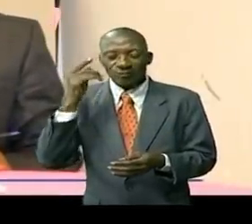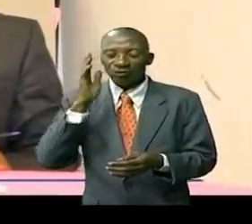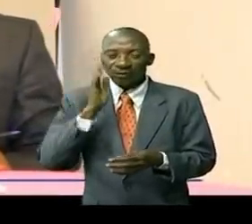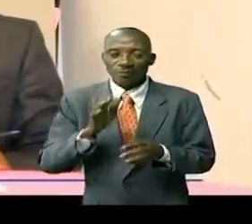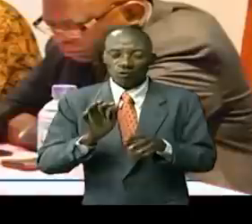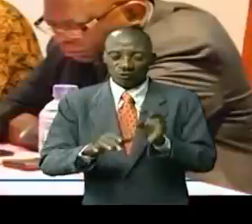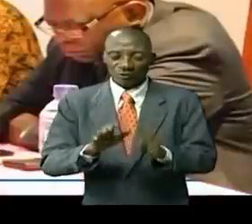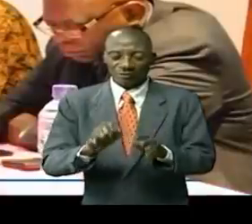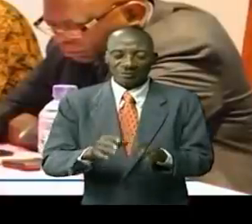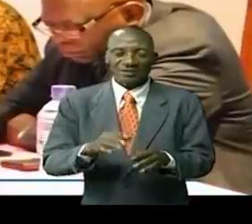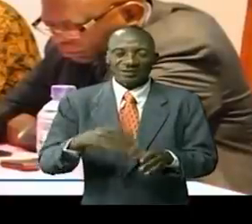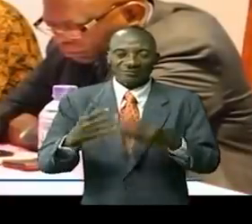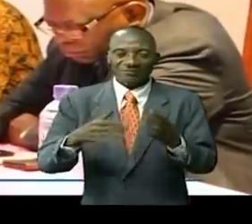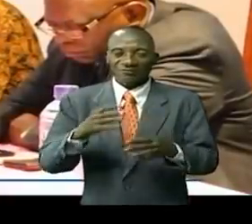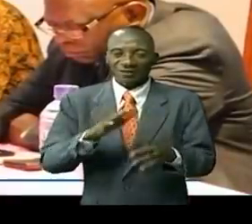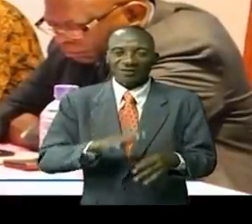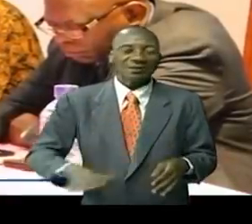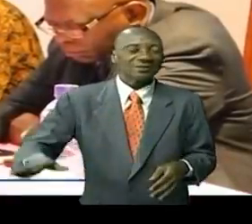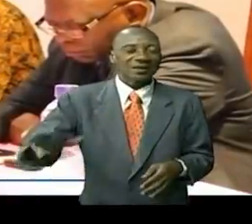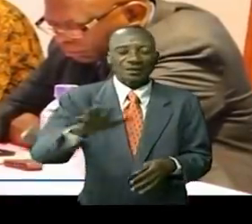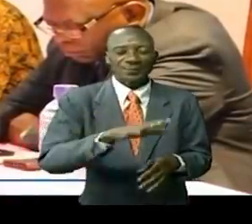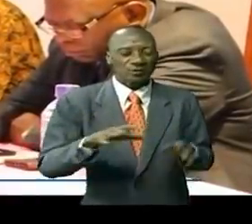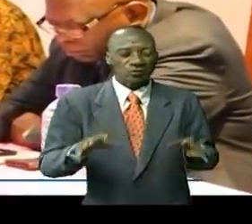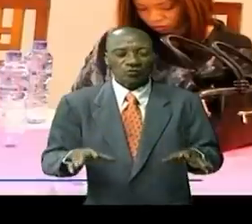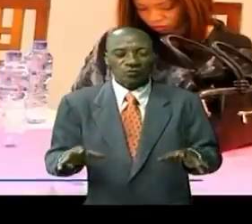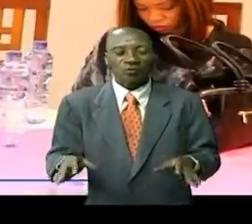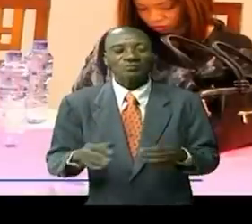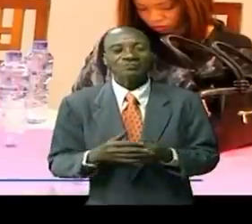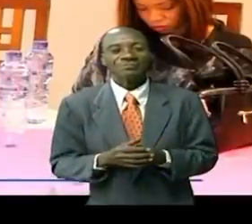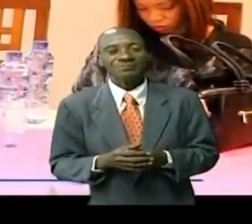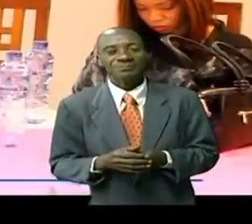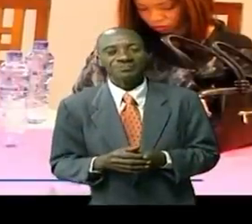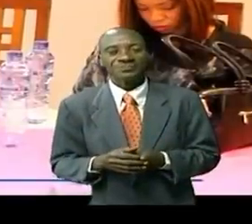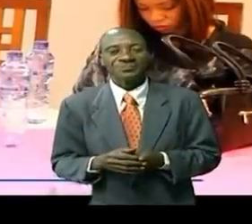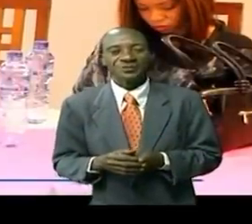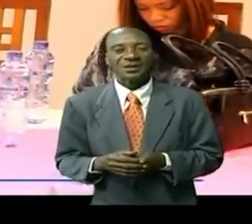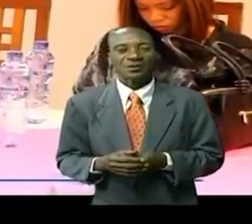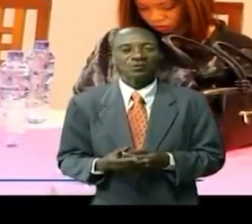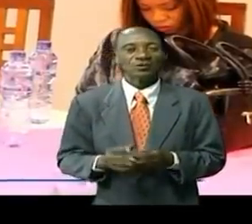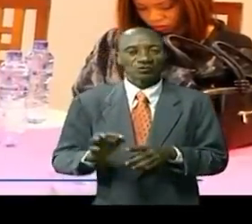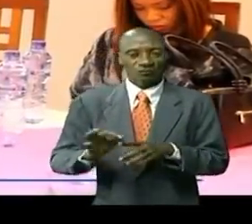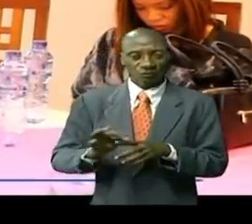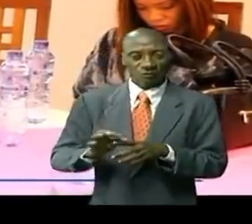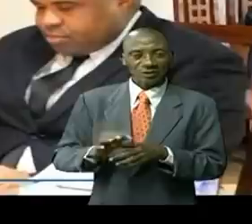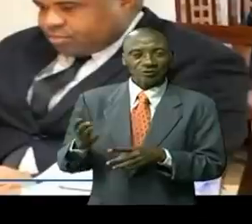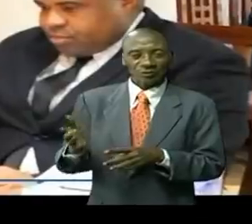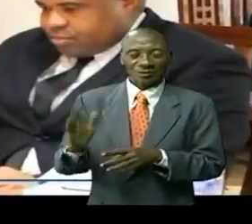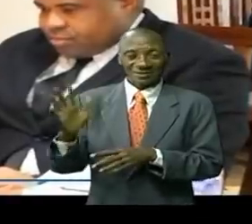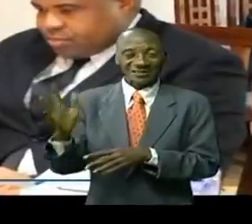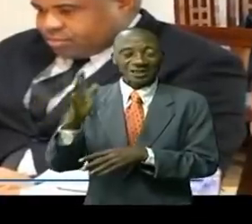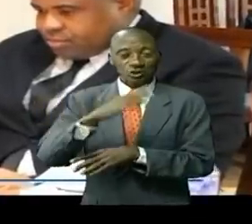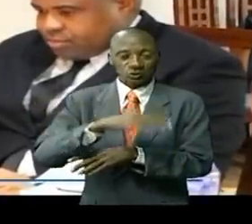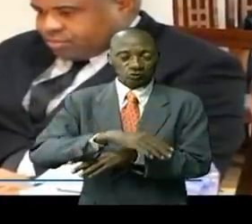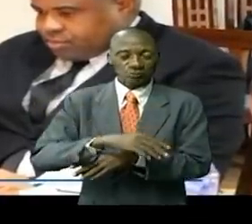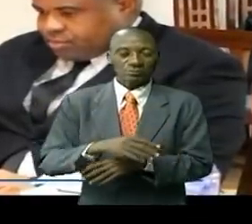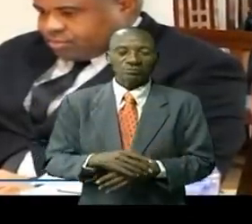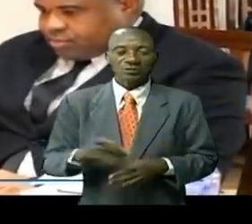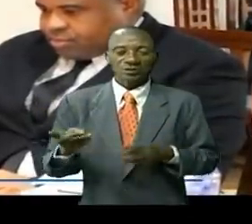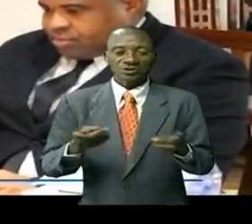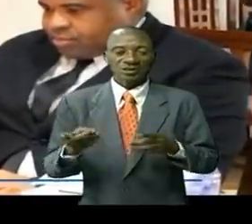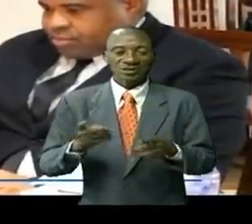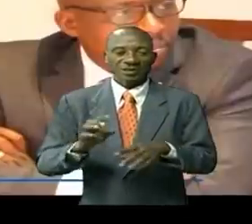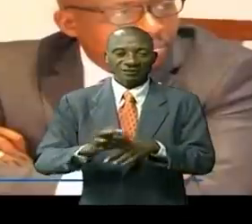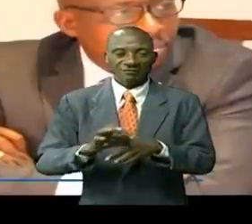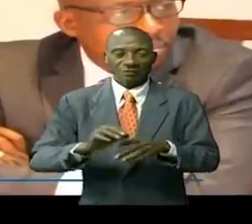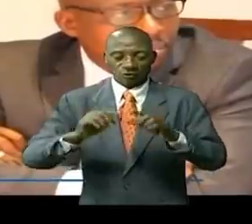les pays partis au traité de Port-Louis. Sur quoi porte cette formation étalée sur 5 jours, le directeur de formation du groupe